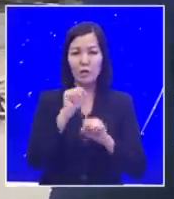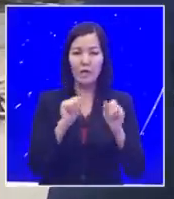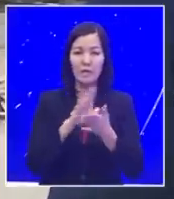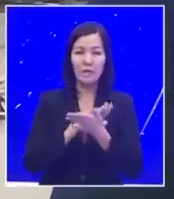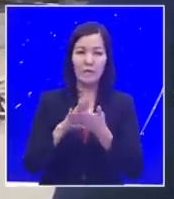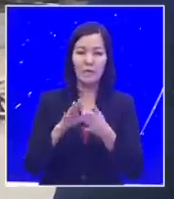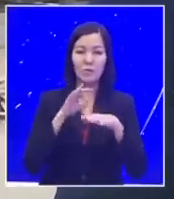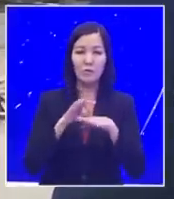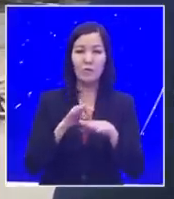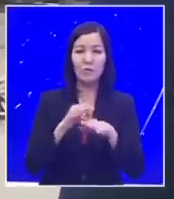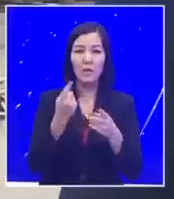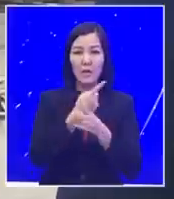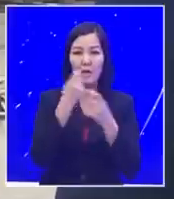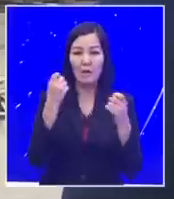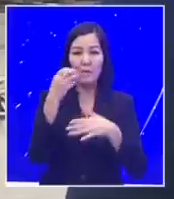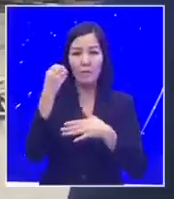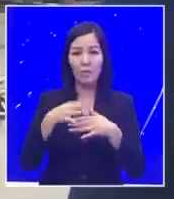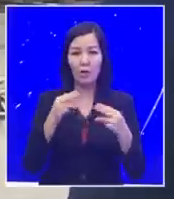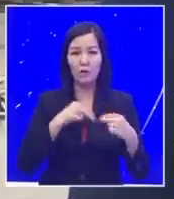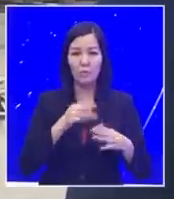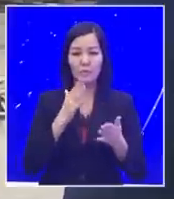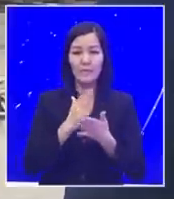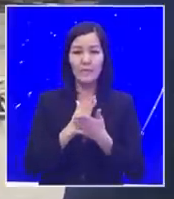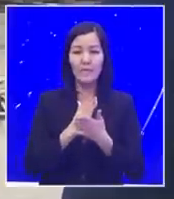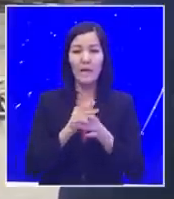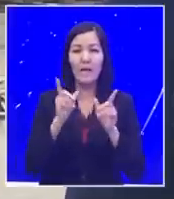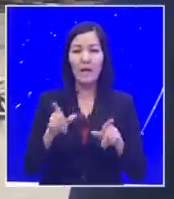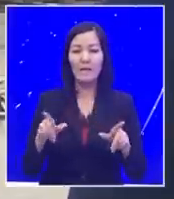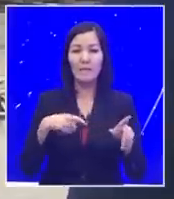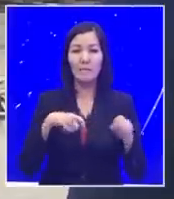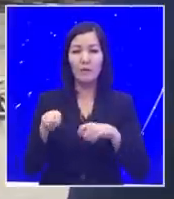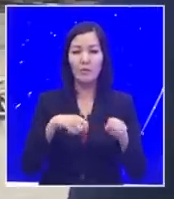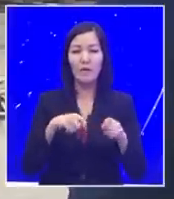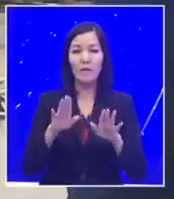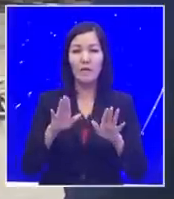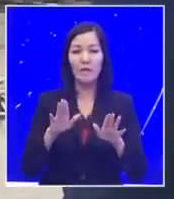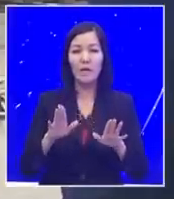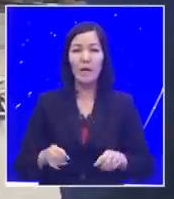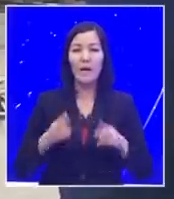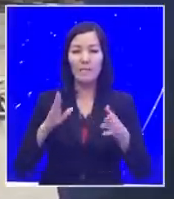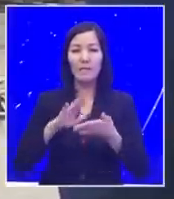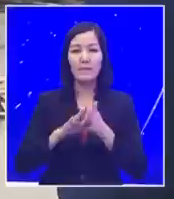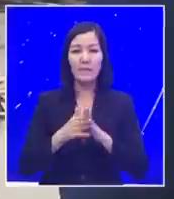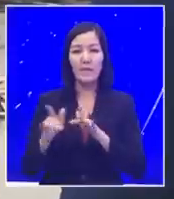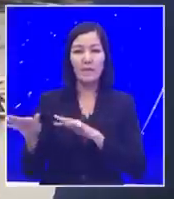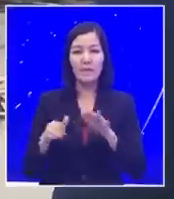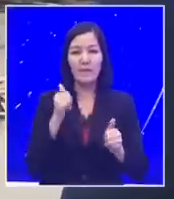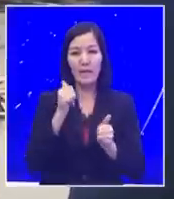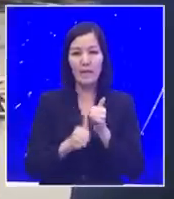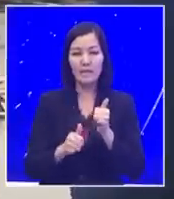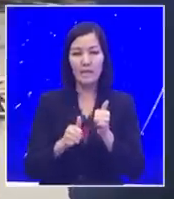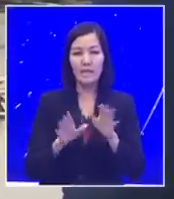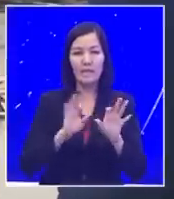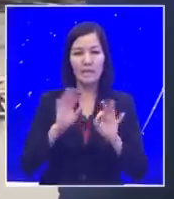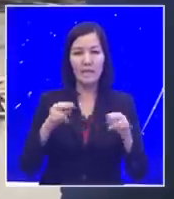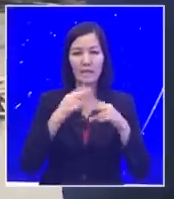жүргізіледі. Хабар тарату орталығы жұмыс істеп тұр. Күнделікті тұтынушылар мен саудагерлерге төтенше жағдай кезінде әрекет жайлы әр сағат сайын ақпарат